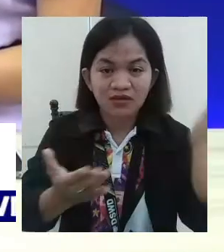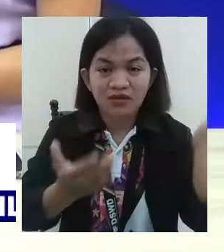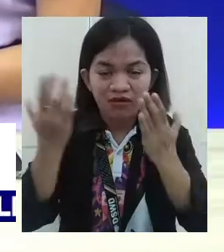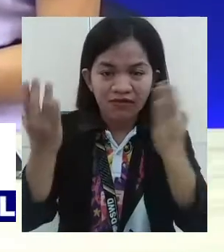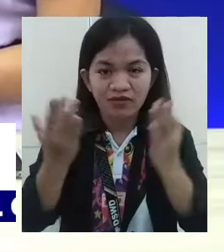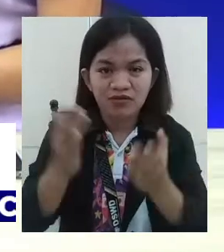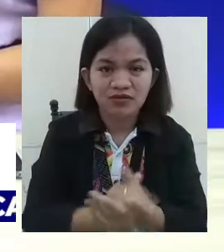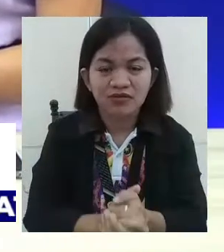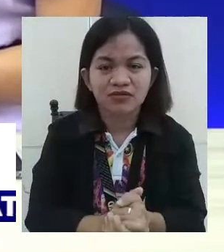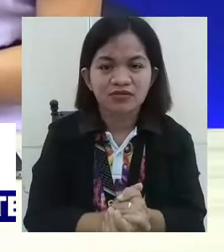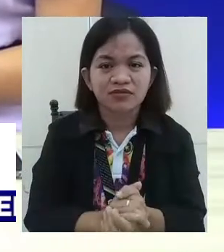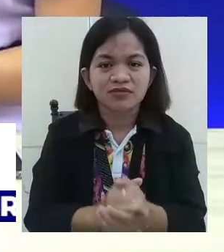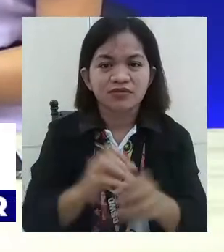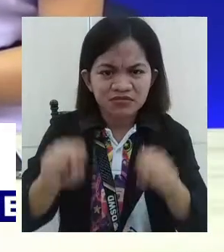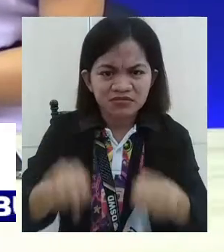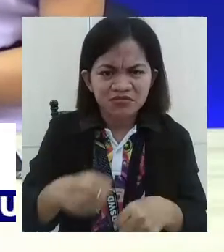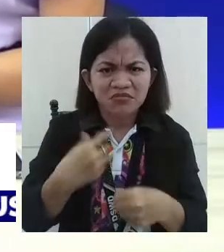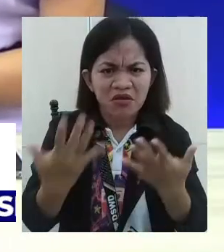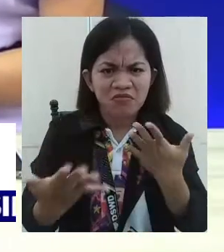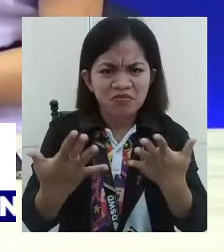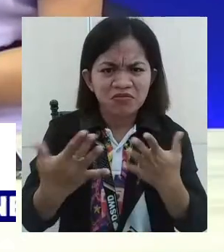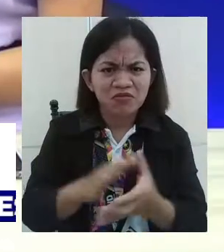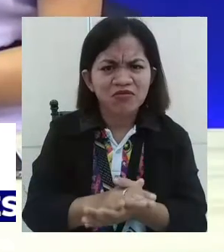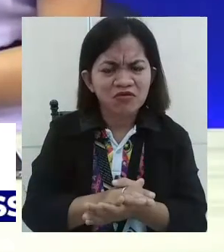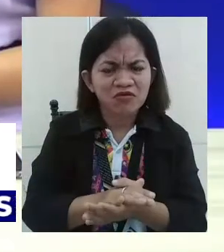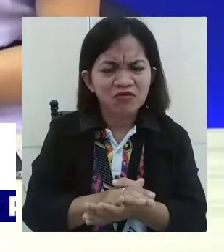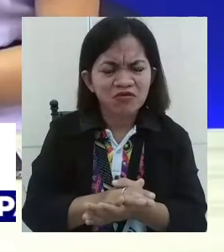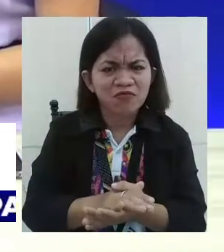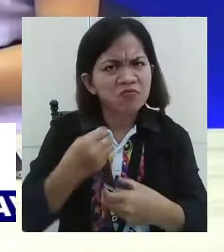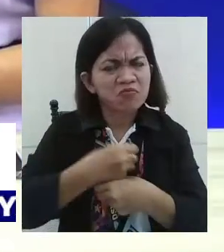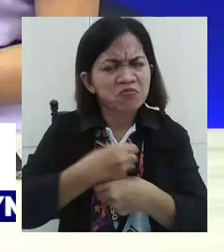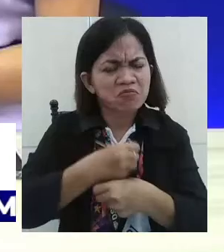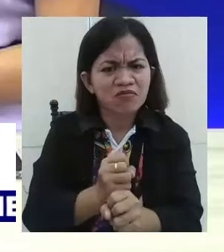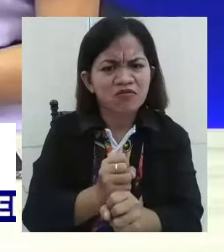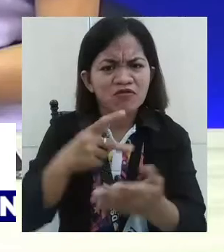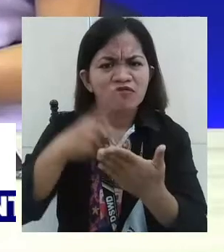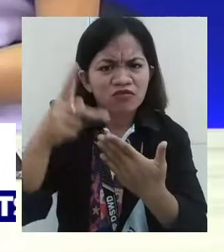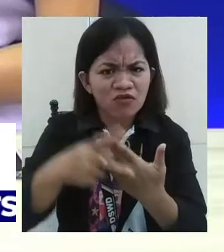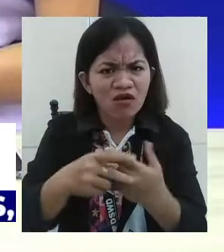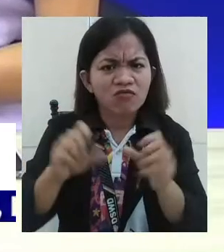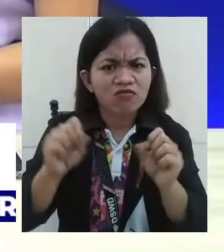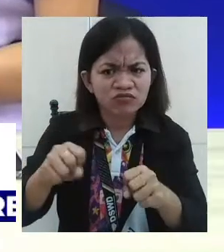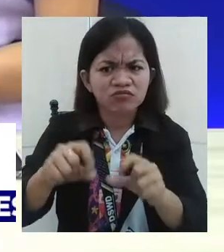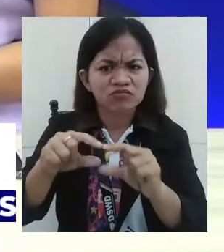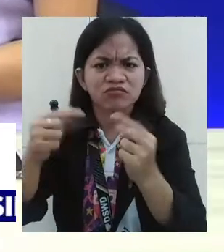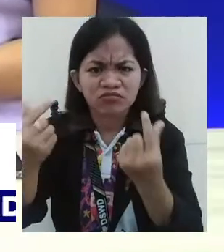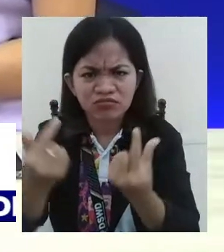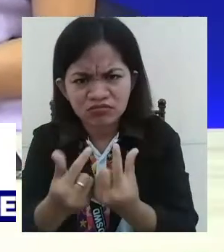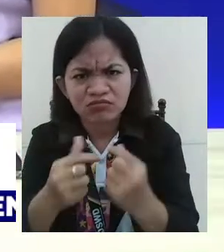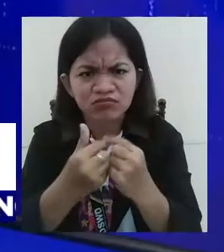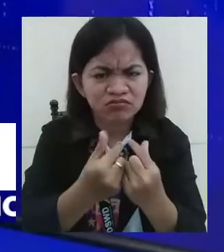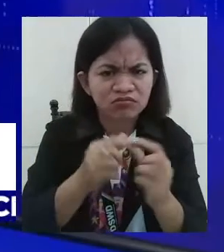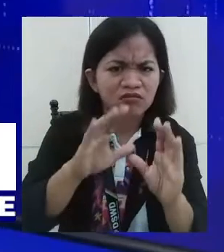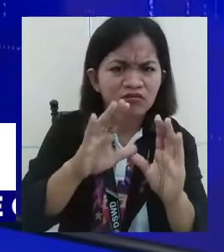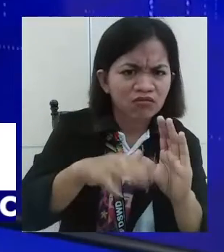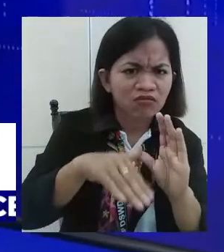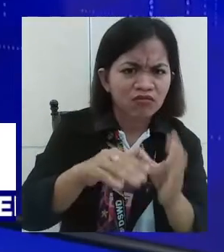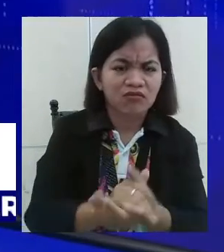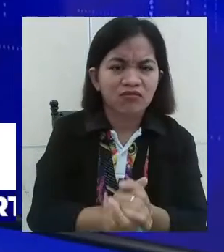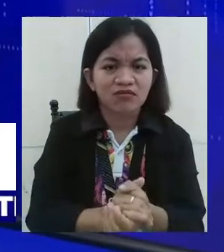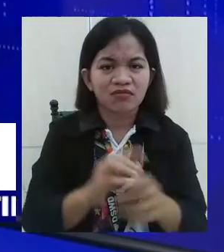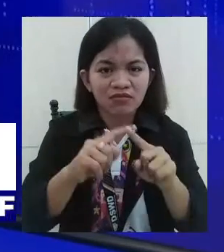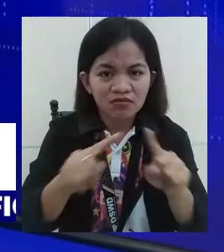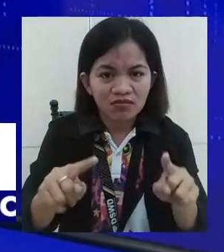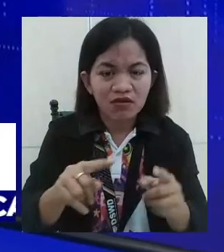baka mag-assume yung gumagawa ng programa, ay eto para sa sektor na ito ng magkapansanan. Yung pala, yung isang specific na program na